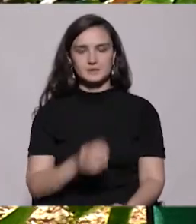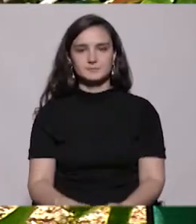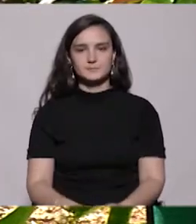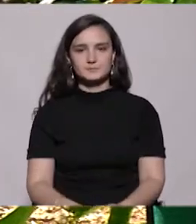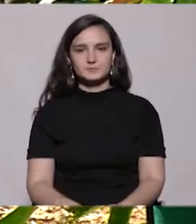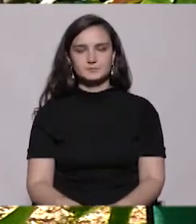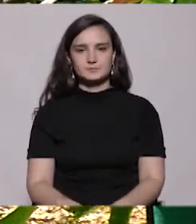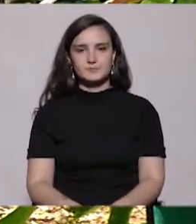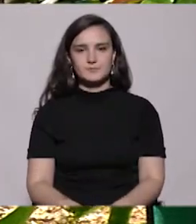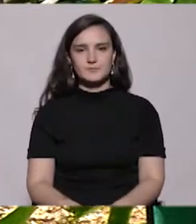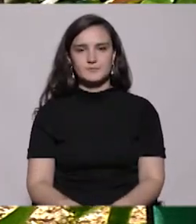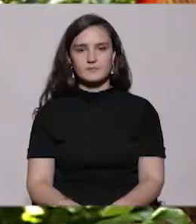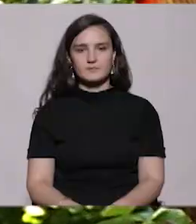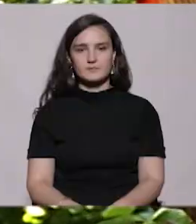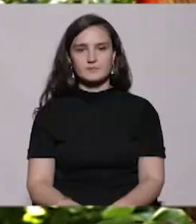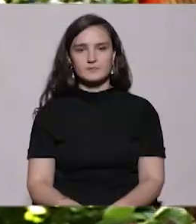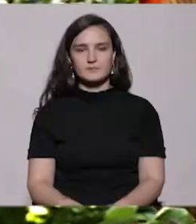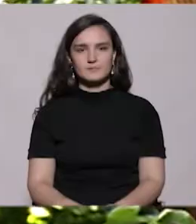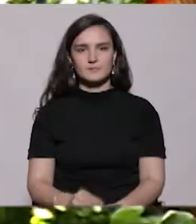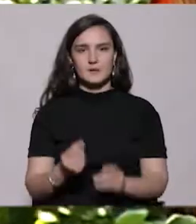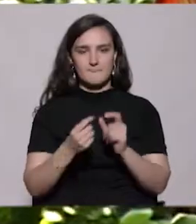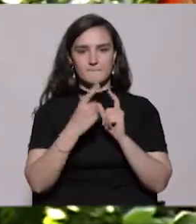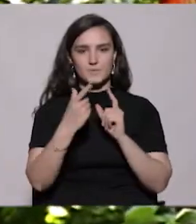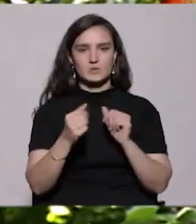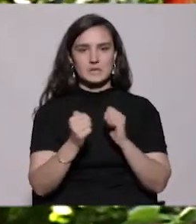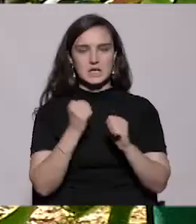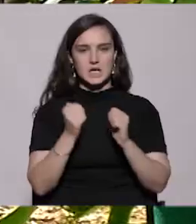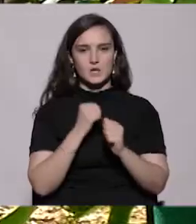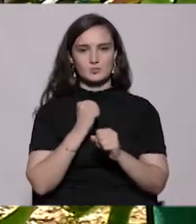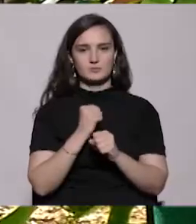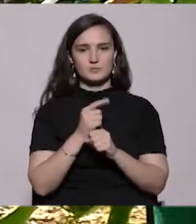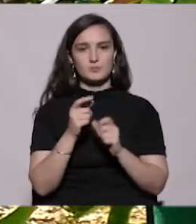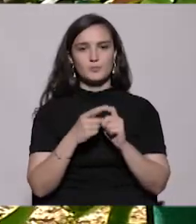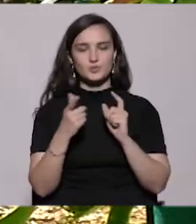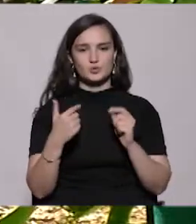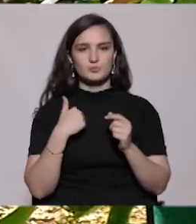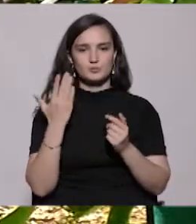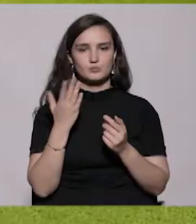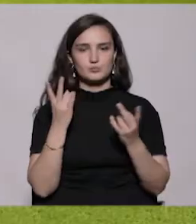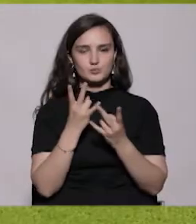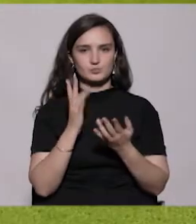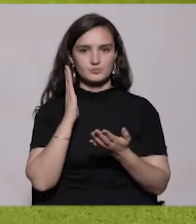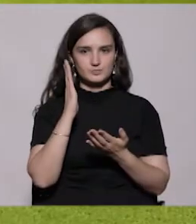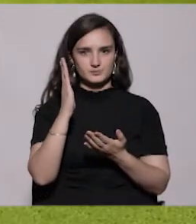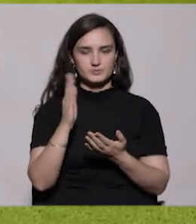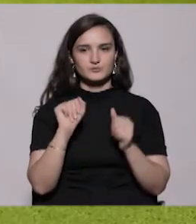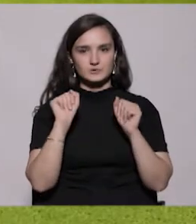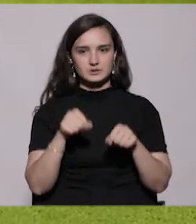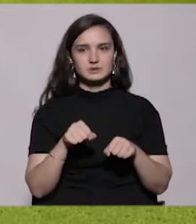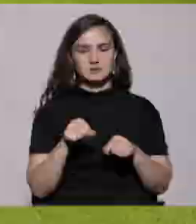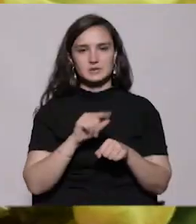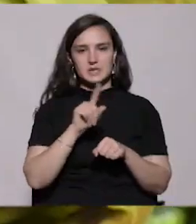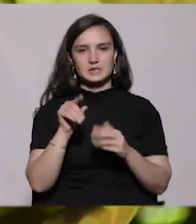და შეგიძლიათ აი ესეთ ფოთლები გაახმოთ. ეს ფოთოლი მე დამჭირდება ძალიან. ნახეთ,